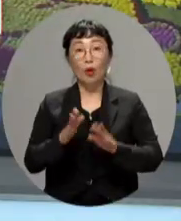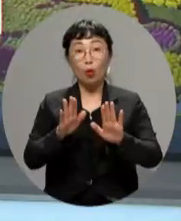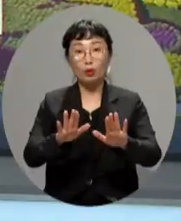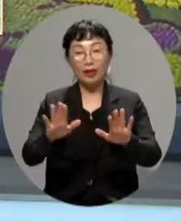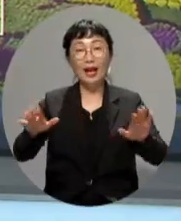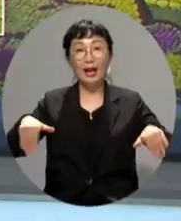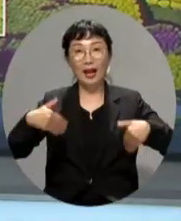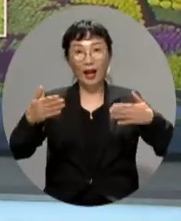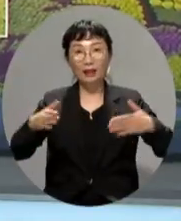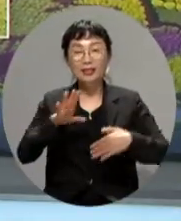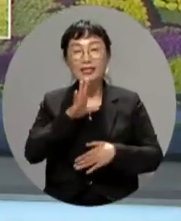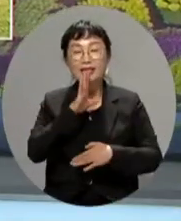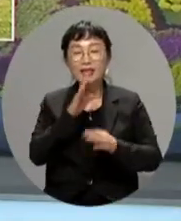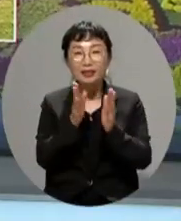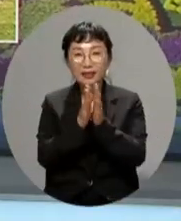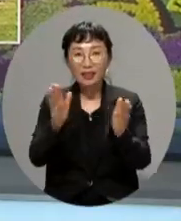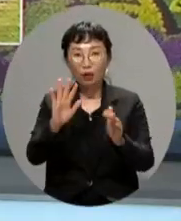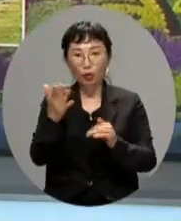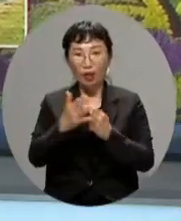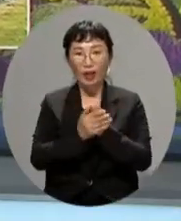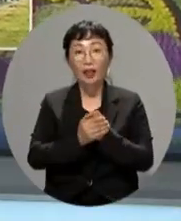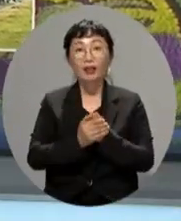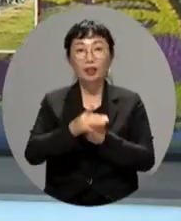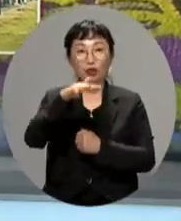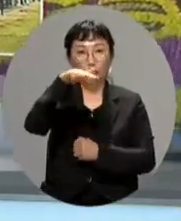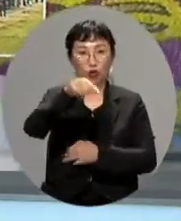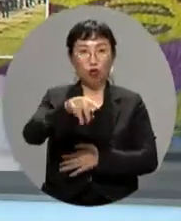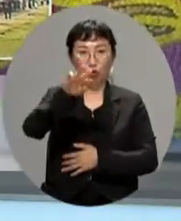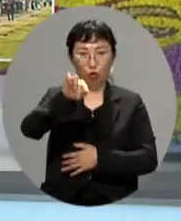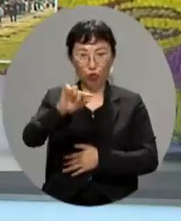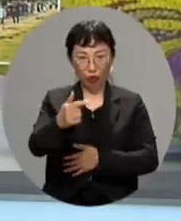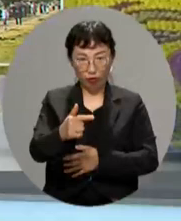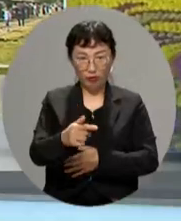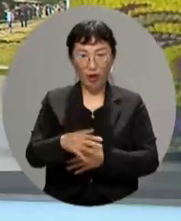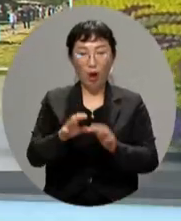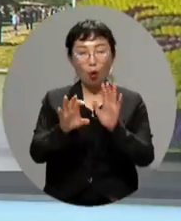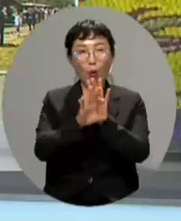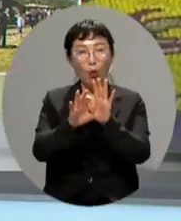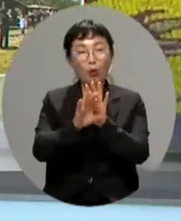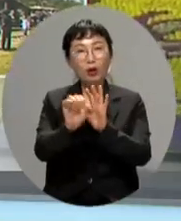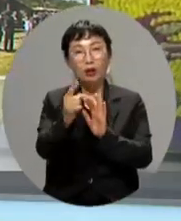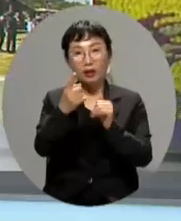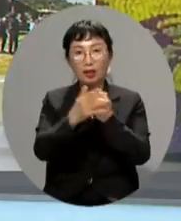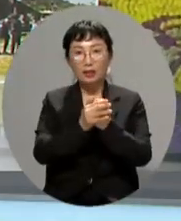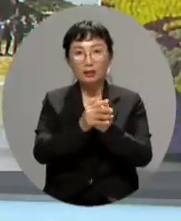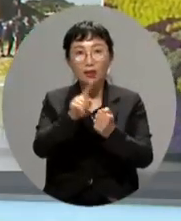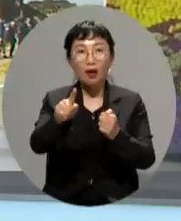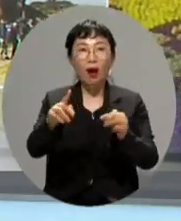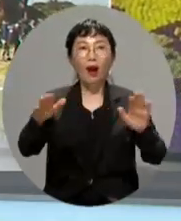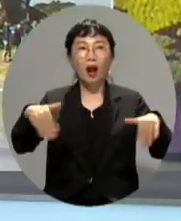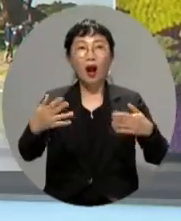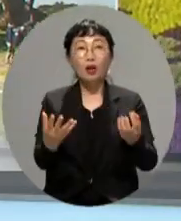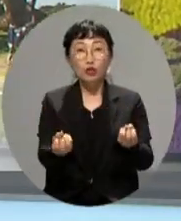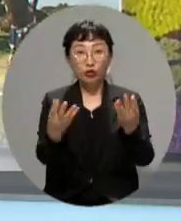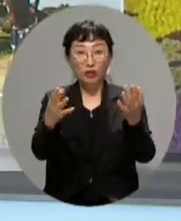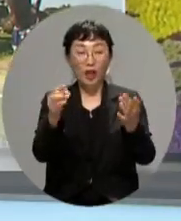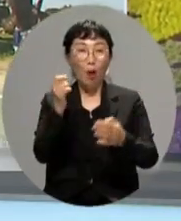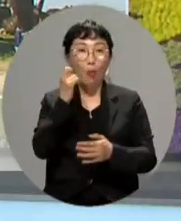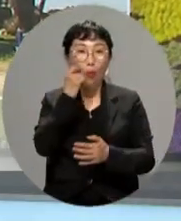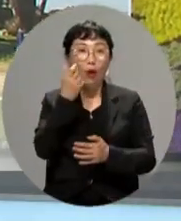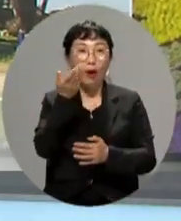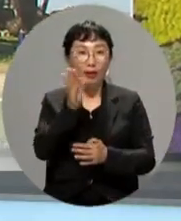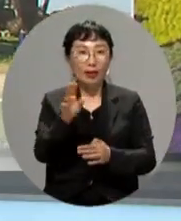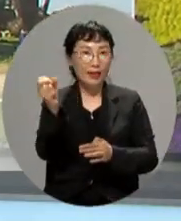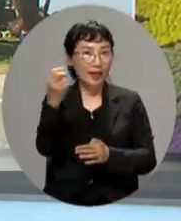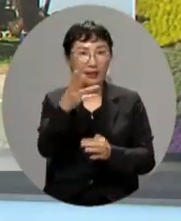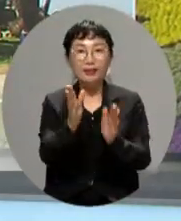오늘은 가을이 진짜로 시작된다는 절기상 추분이었죠. 코로나19로 자취를 감췄던 가을 축제가 다시 기지개를